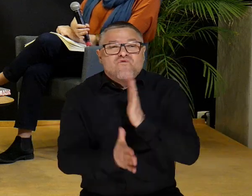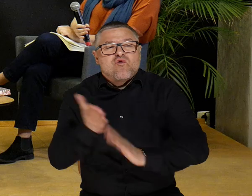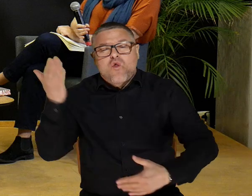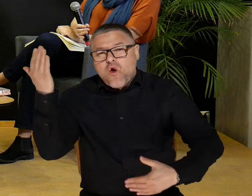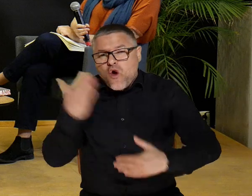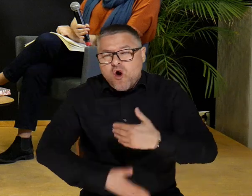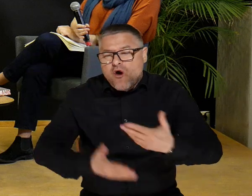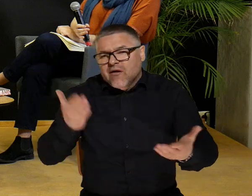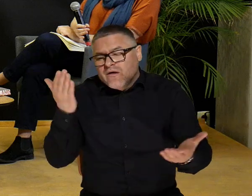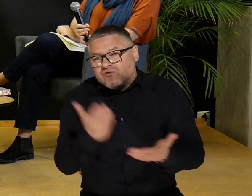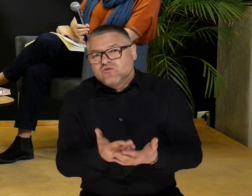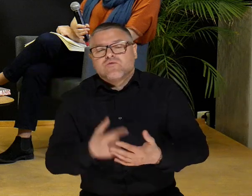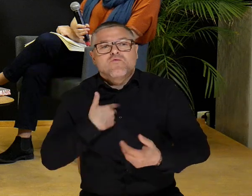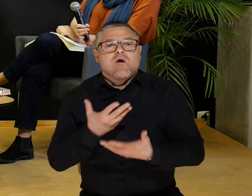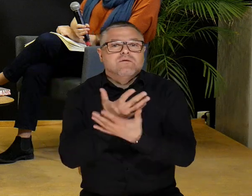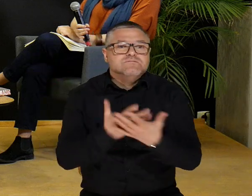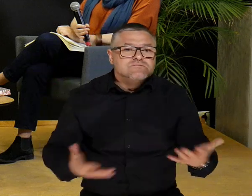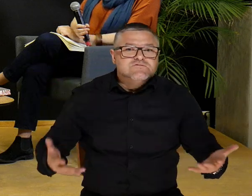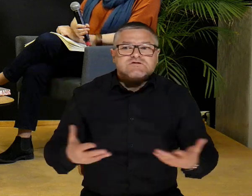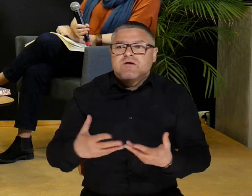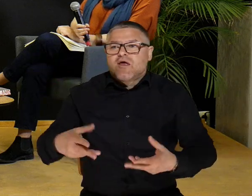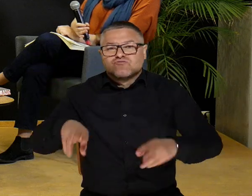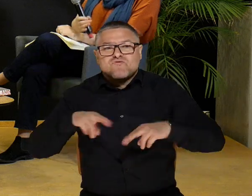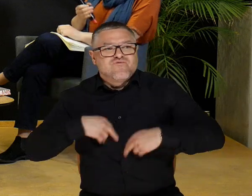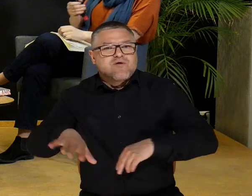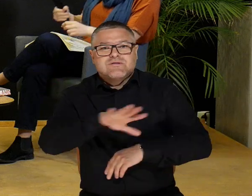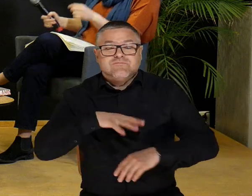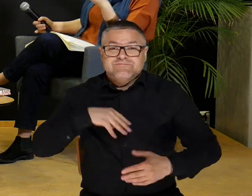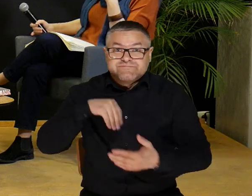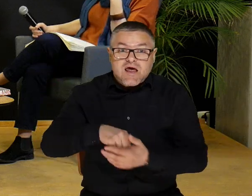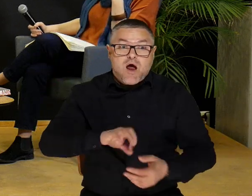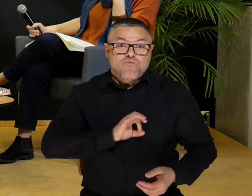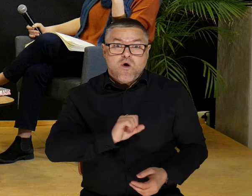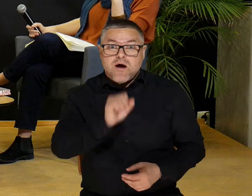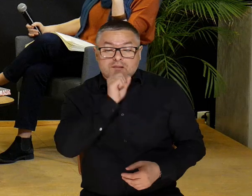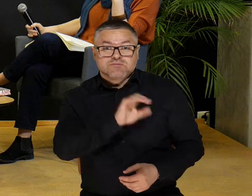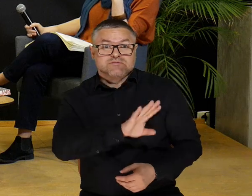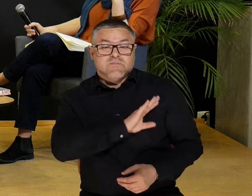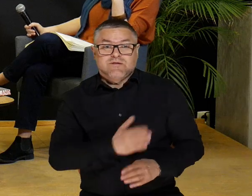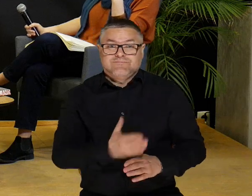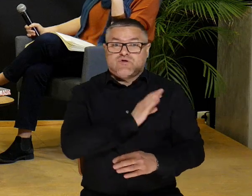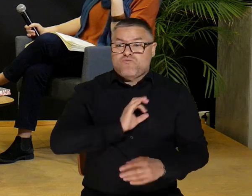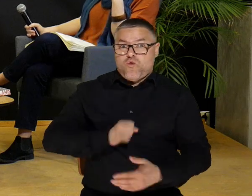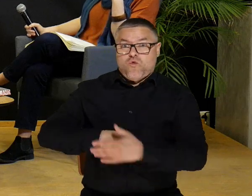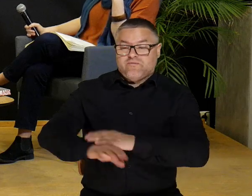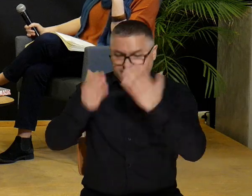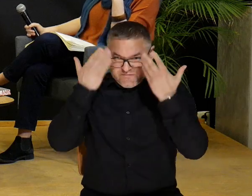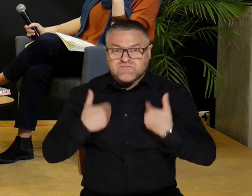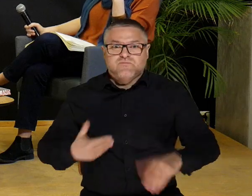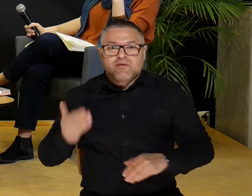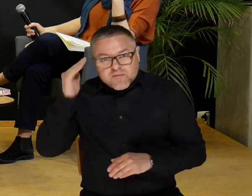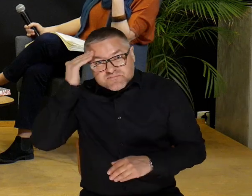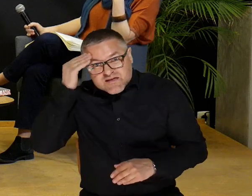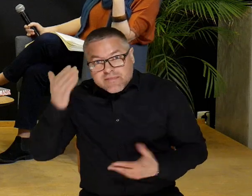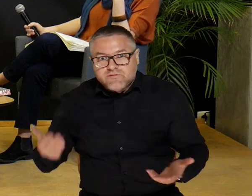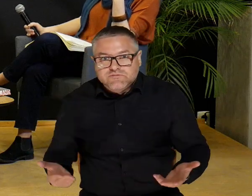skończyła, trafili na ziemię odzyskane. A co do mojej babci, to ona zmarła przed moim urodzeniem w szpitalu